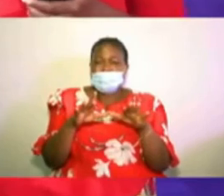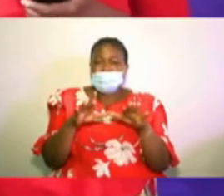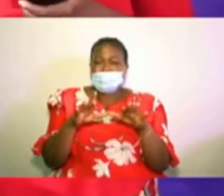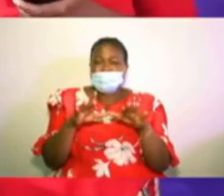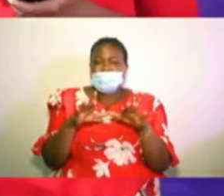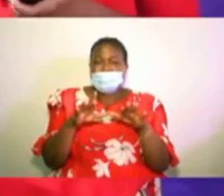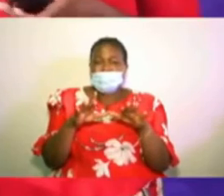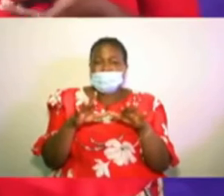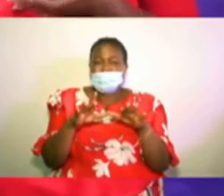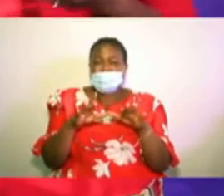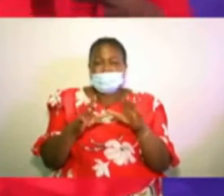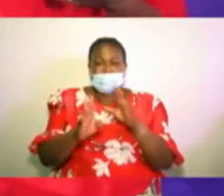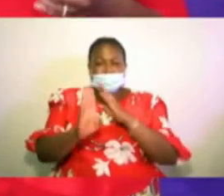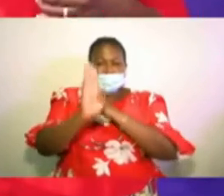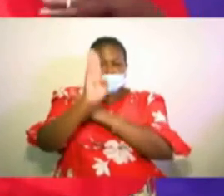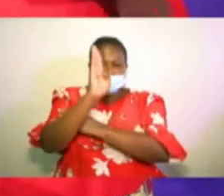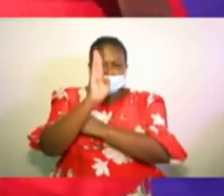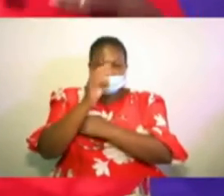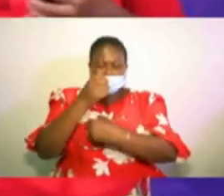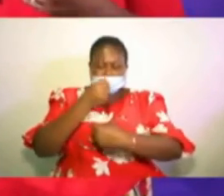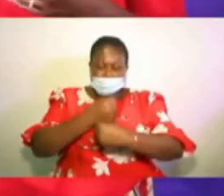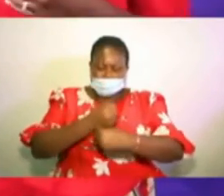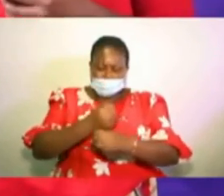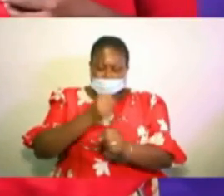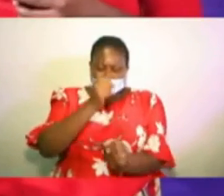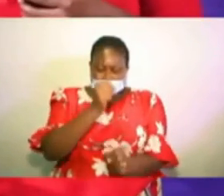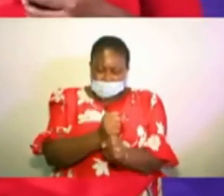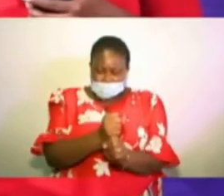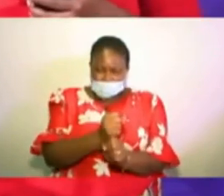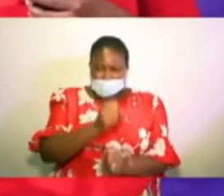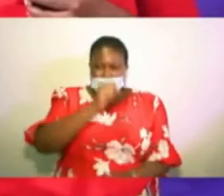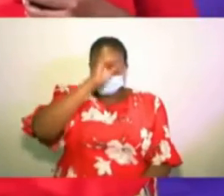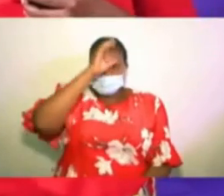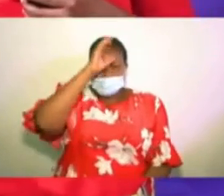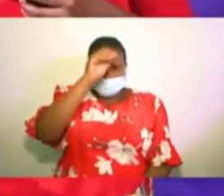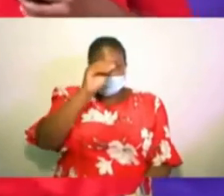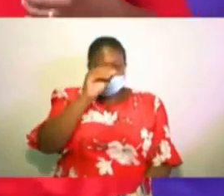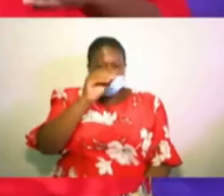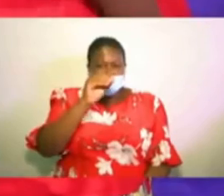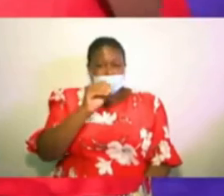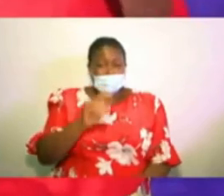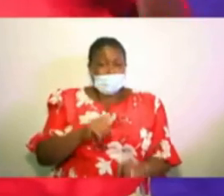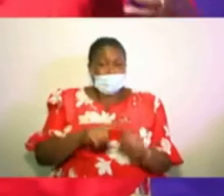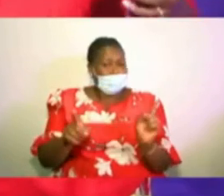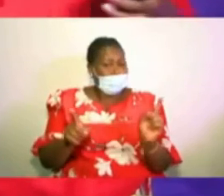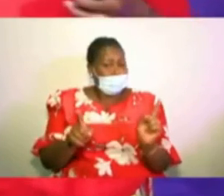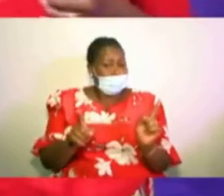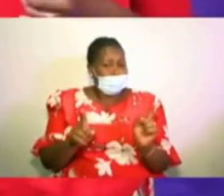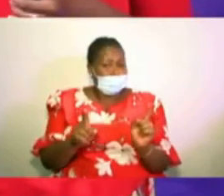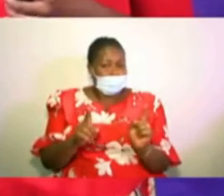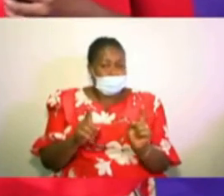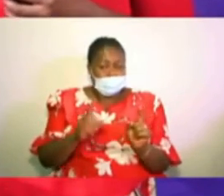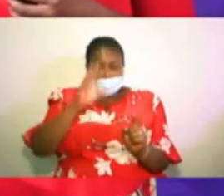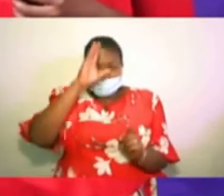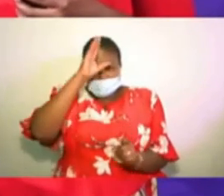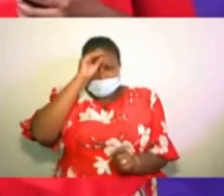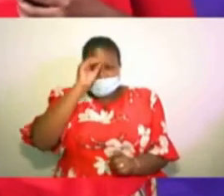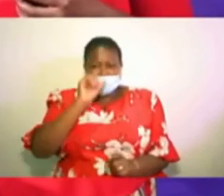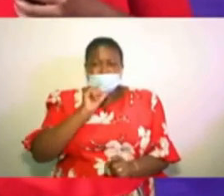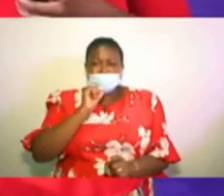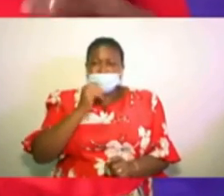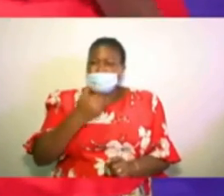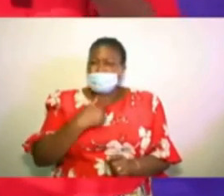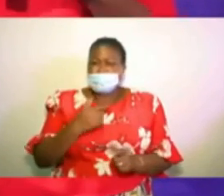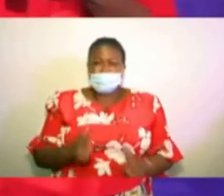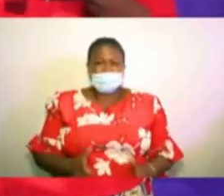God formed the man. Et donc, Dieu a formé l'homme. But it was lifeless. Mais l'homme était sans vie. And then